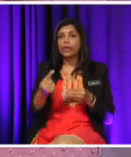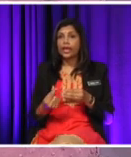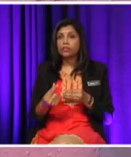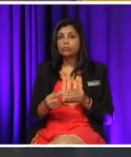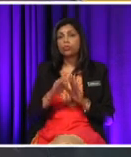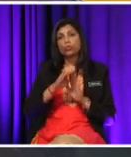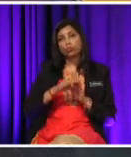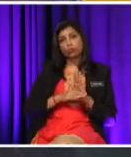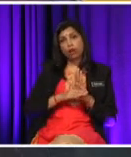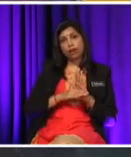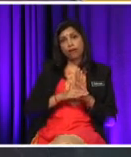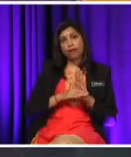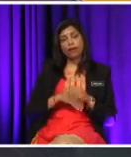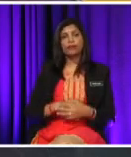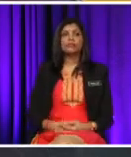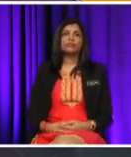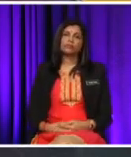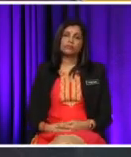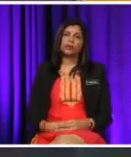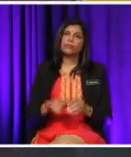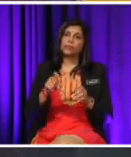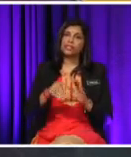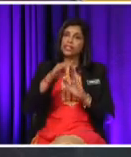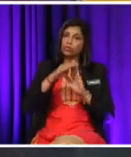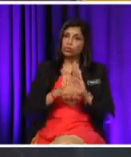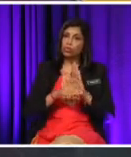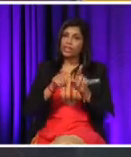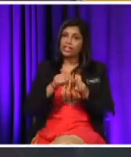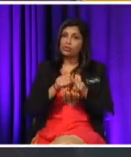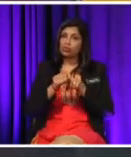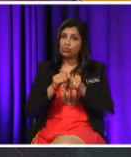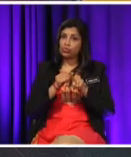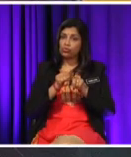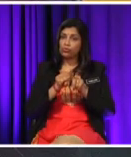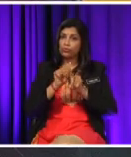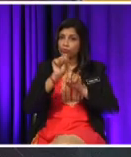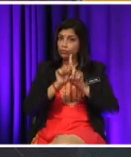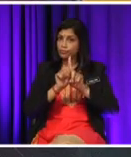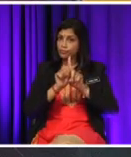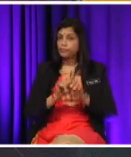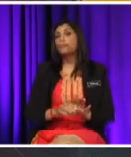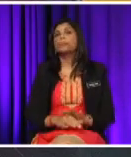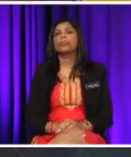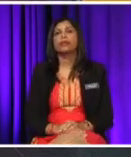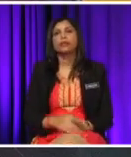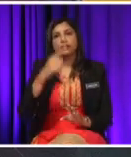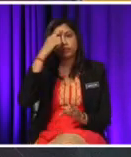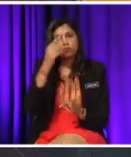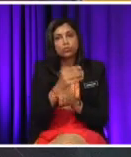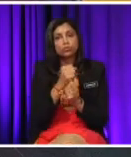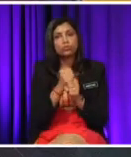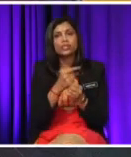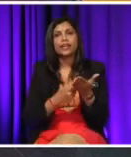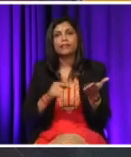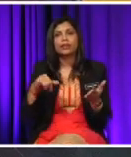mereka turunkan suhu macan tuh rupanya rumusan untuk apa yang